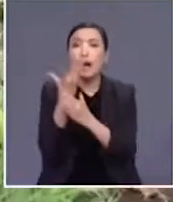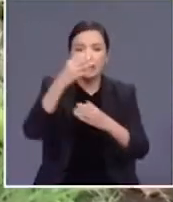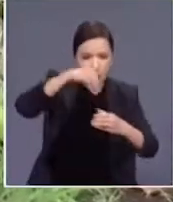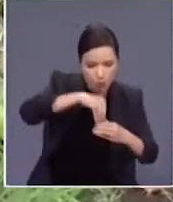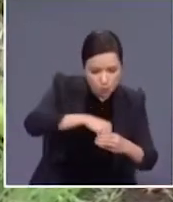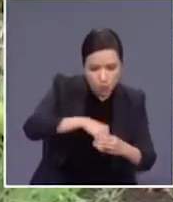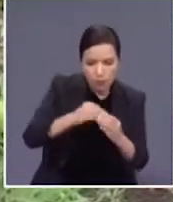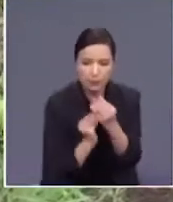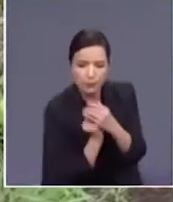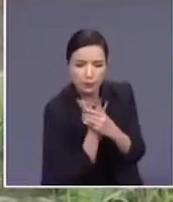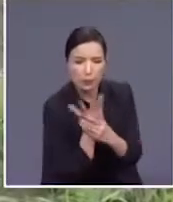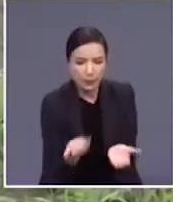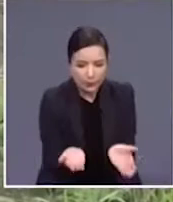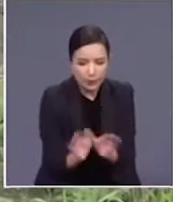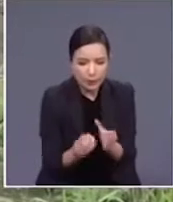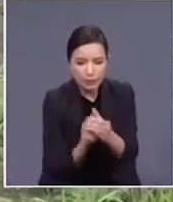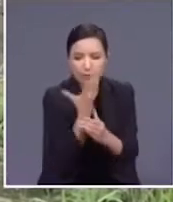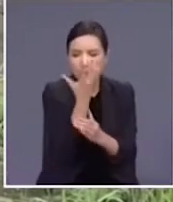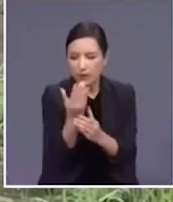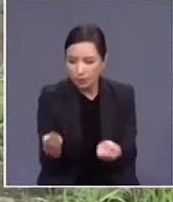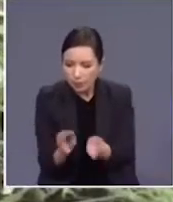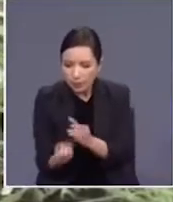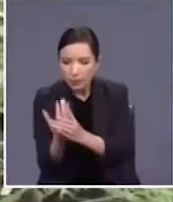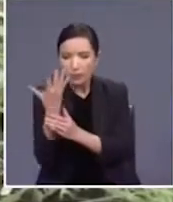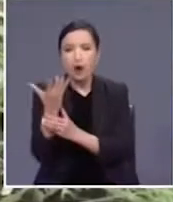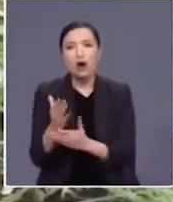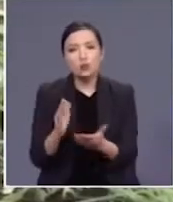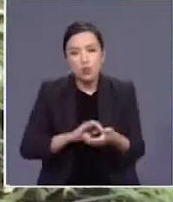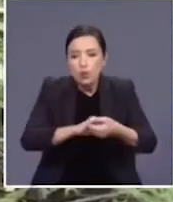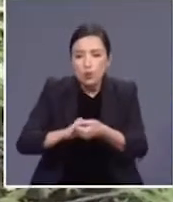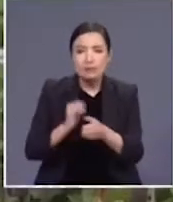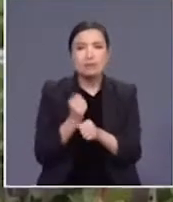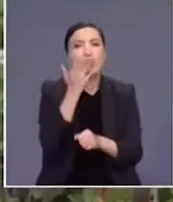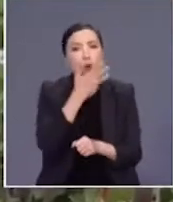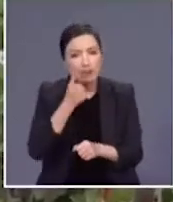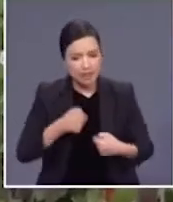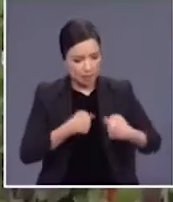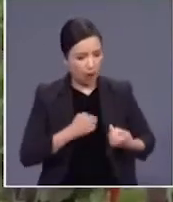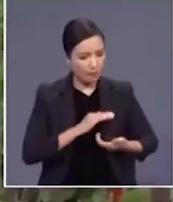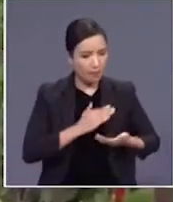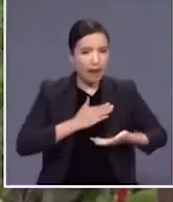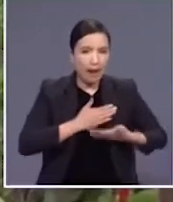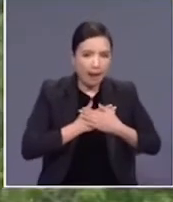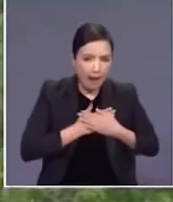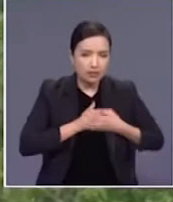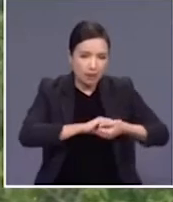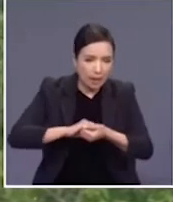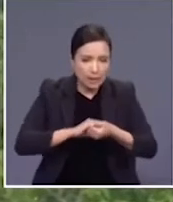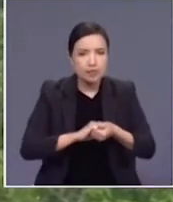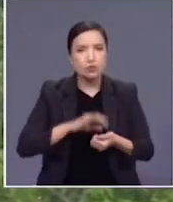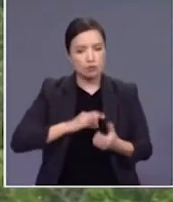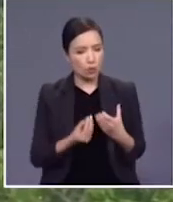การเสริมสร้างความรักความสามัคคีและร่วมกันกระทำความดีให้กับประเทศชาติที่สำคัญก็เป็นการปลูกฝังจิตส